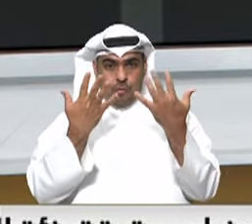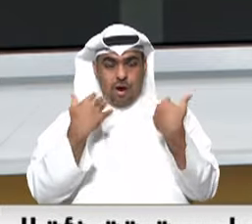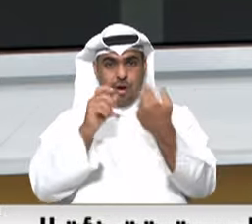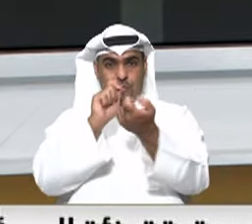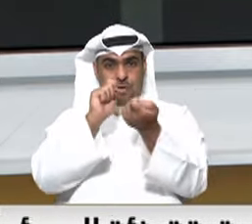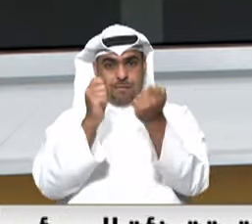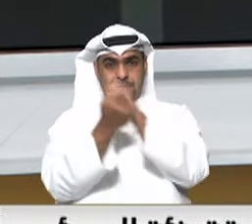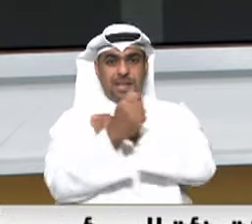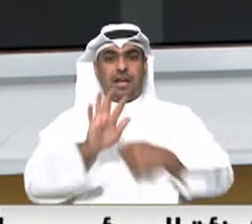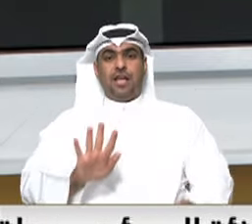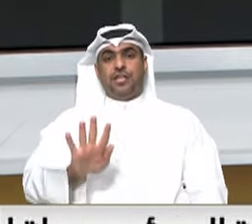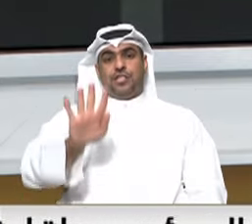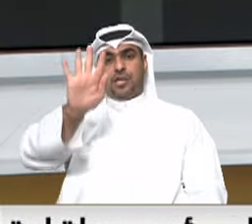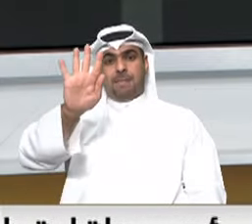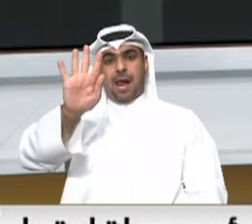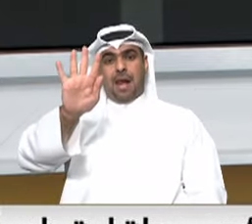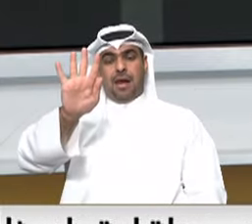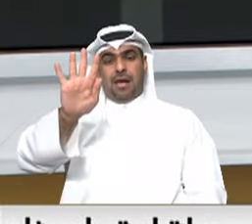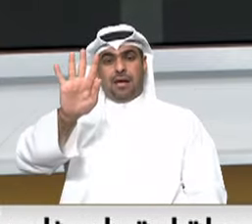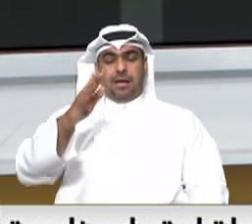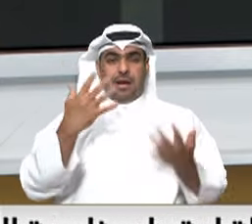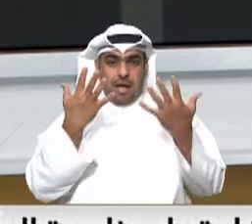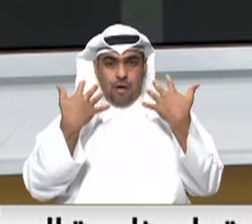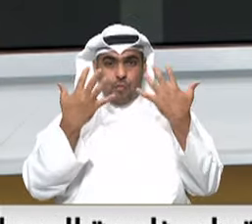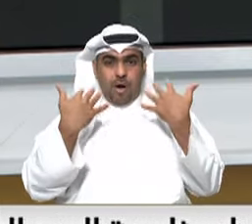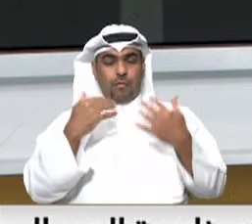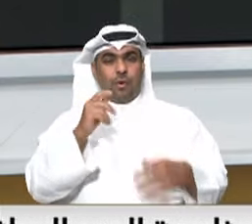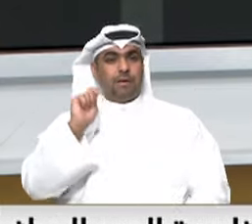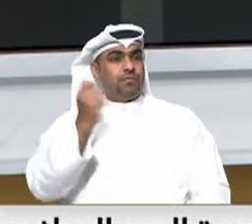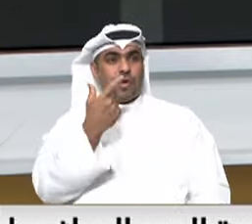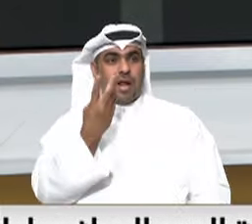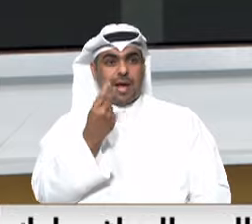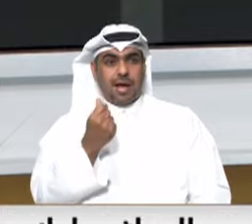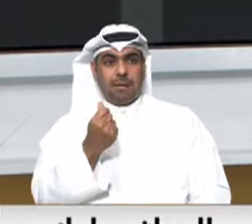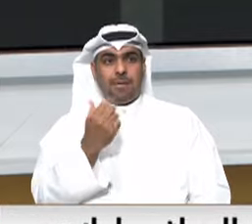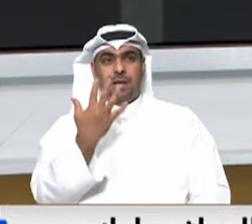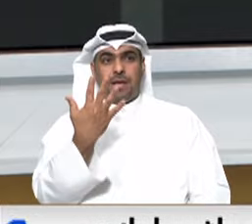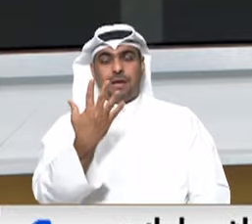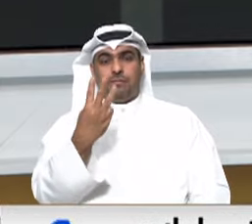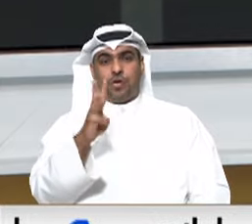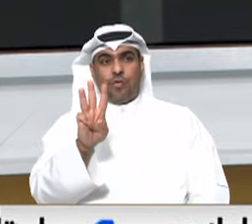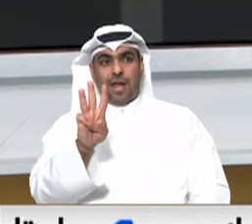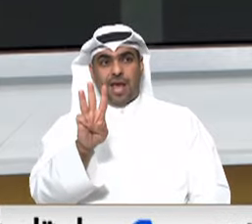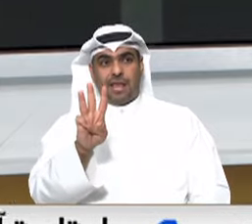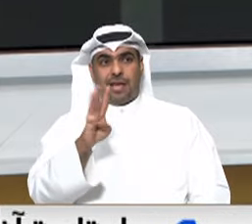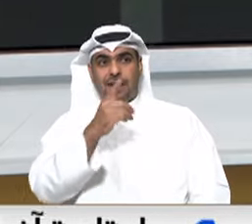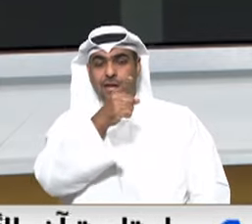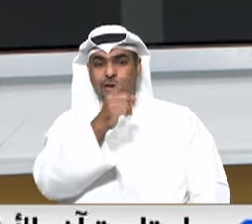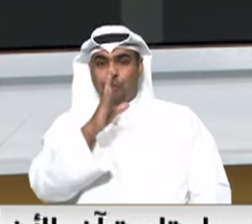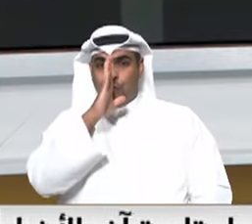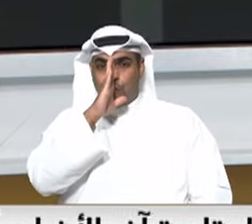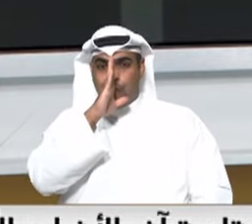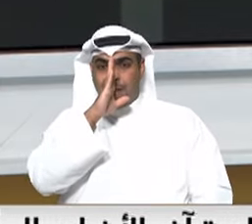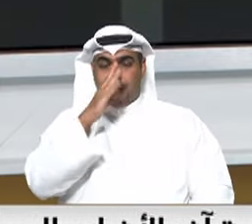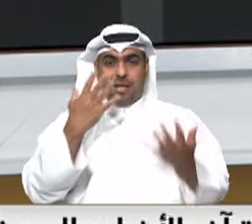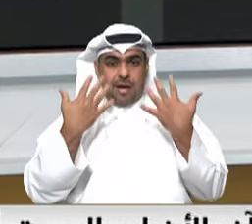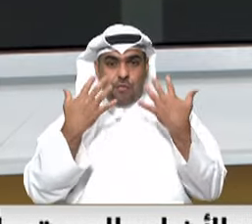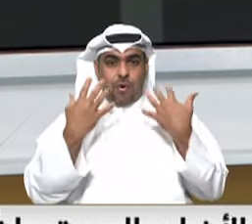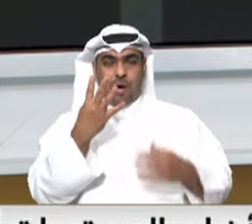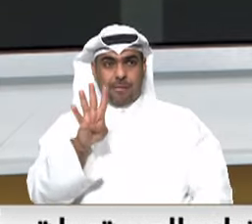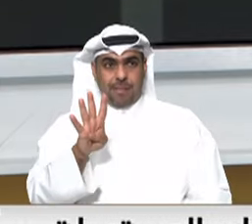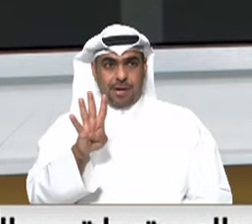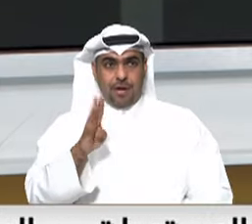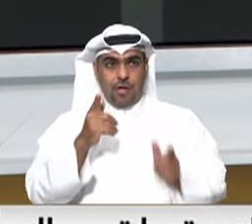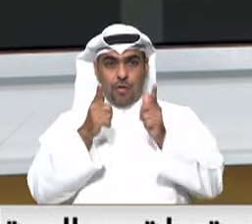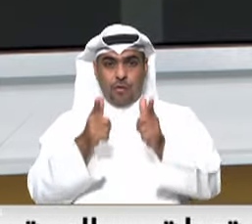غربية خفيفة إلى معتدلة من 10 إلى 40 كيلومتر في الساعة، وممكن نلاحظ رطوبة خاصة على المناطق الساحلية. درجة الحرارة